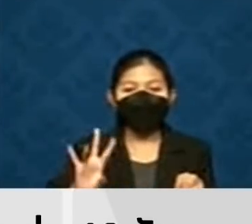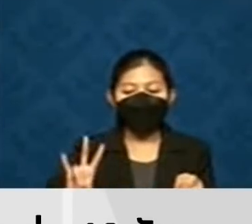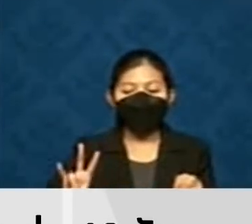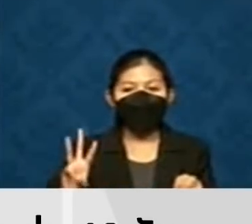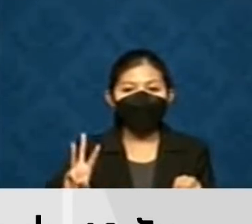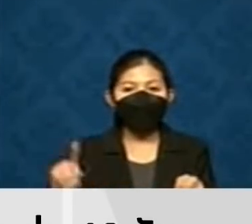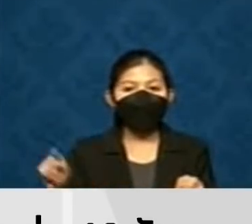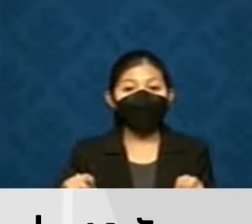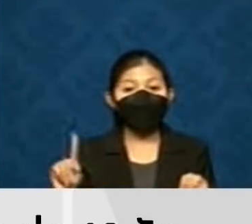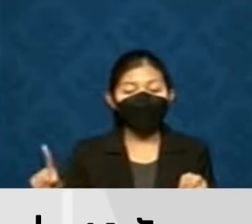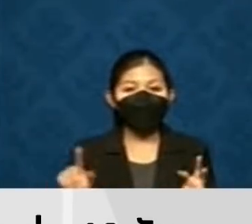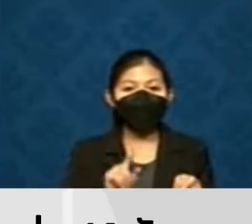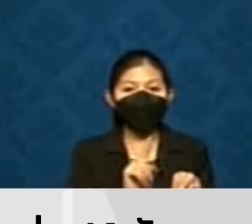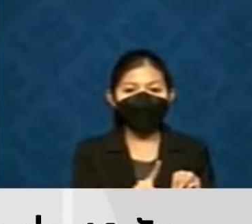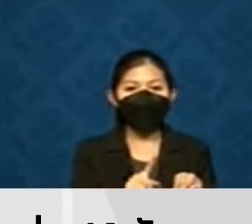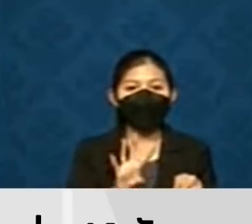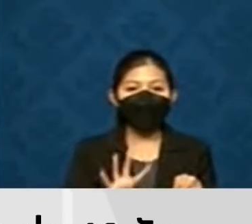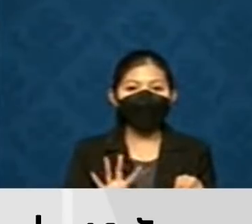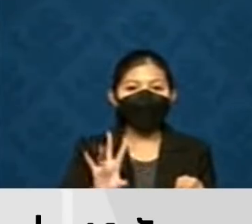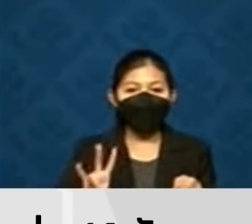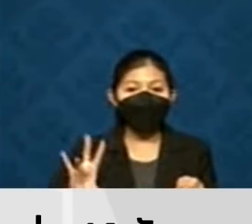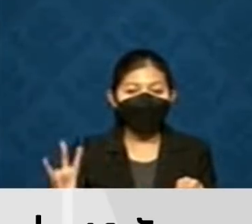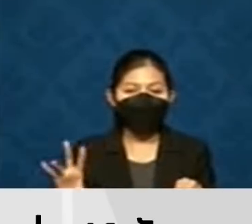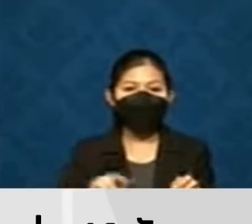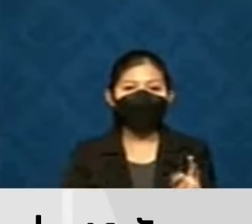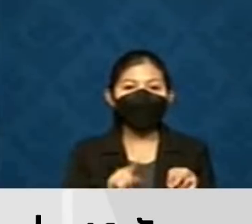ย โอเคการแล้ว ลองฟังนะครับส.ส.พรรคก้าวไกลฮะ